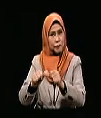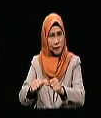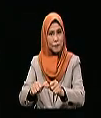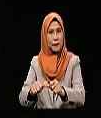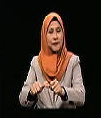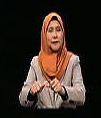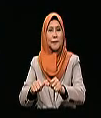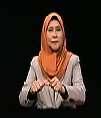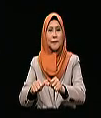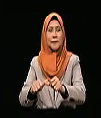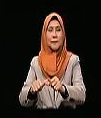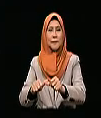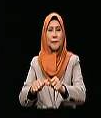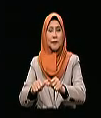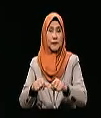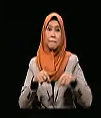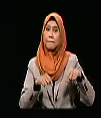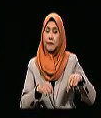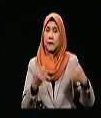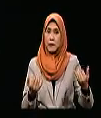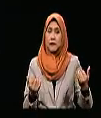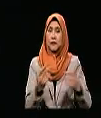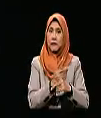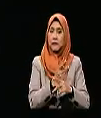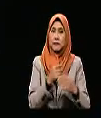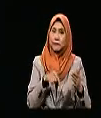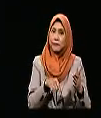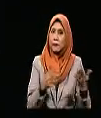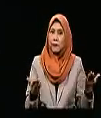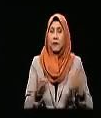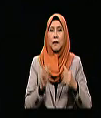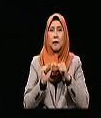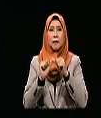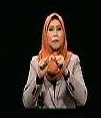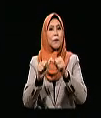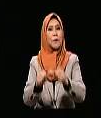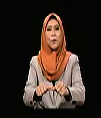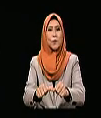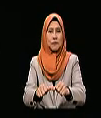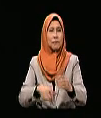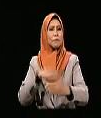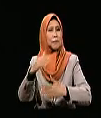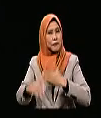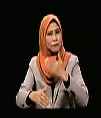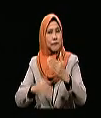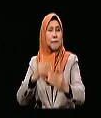teruskan. Dan kali ini penekanan kita iaitu kita akan teruskan dengan hebatnya